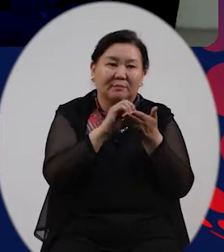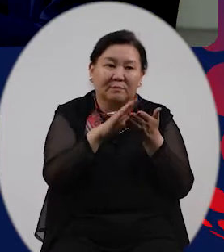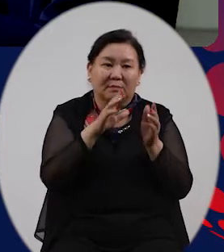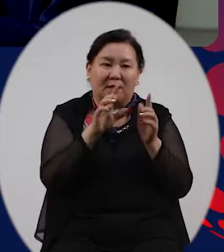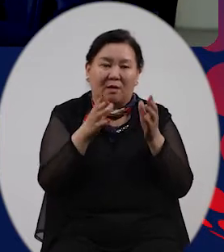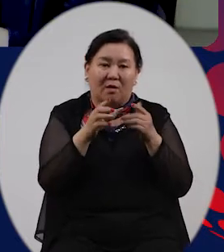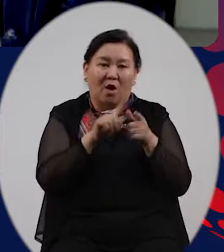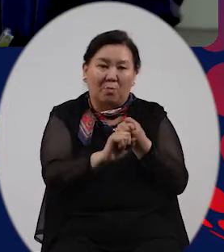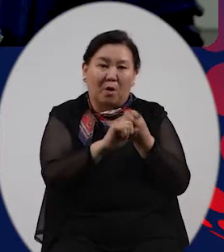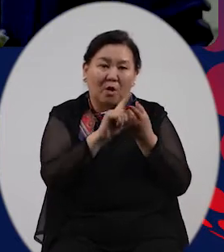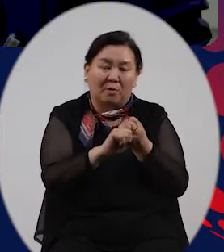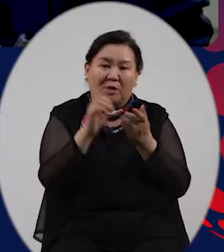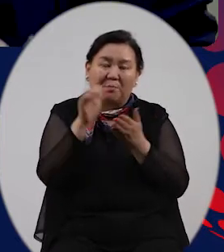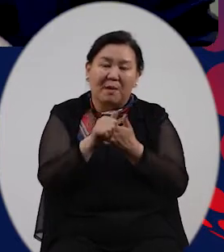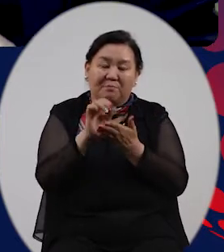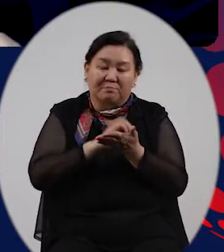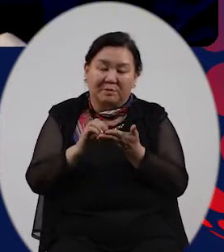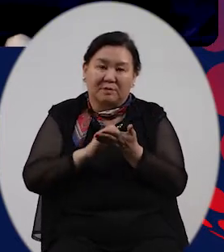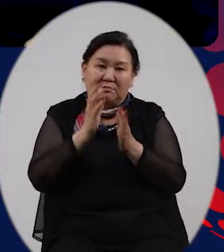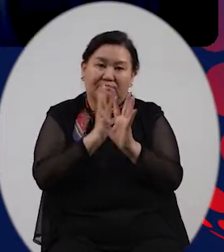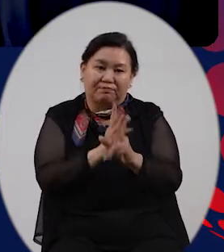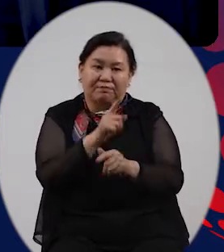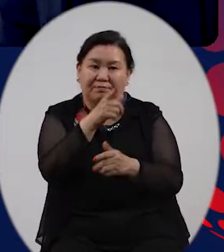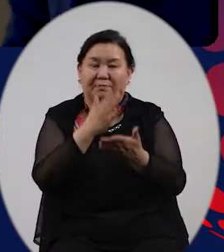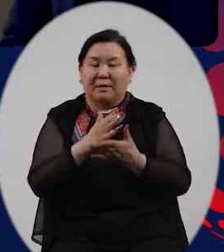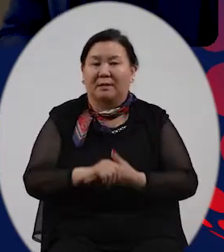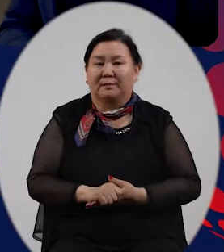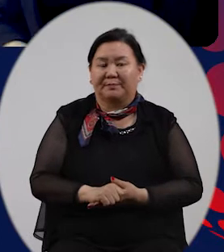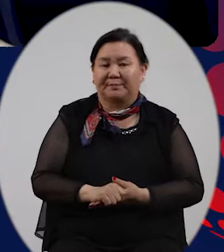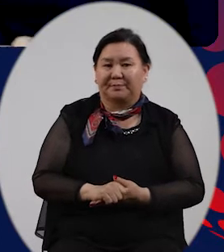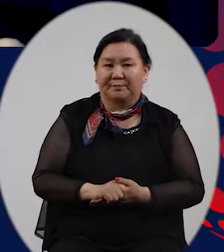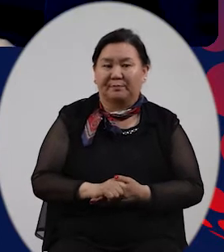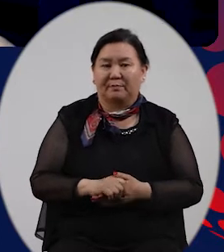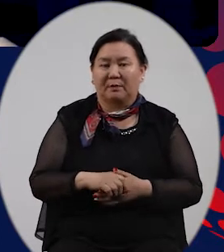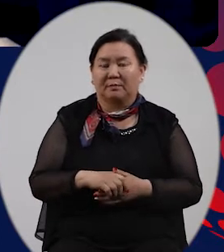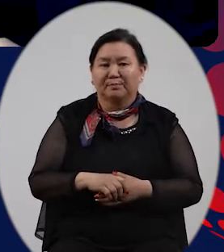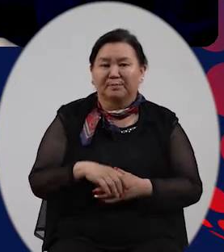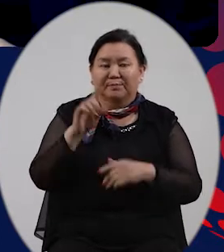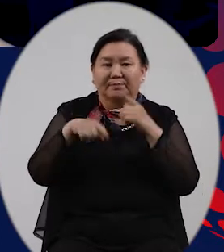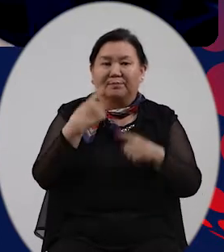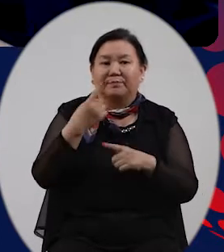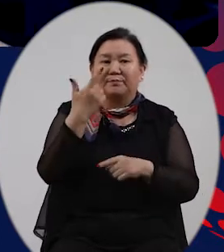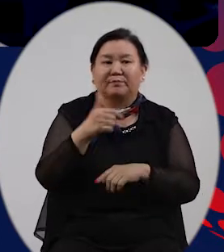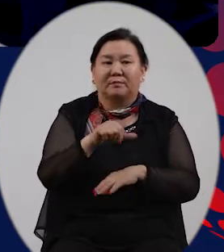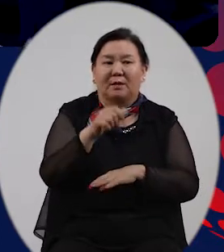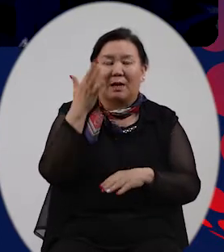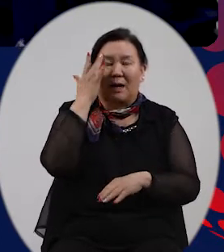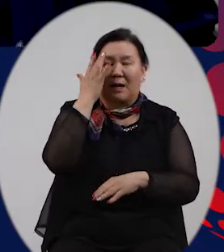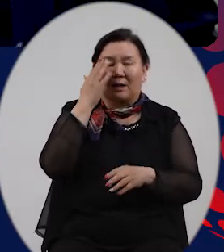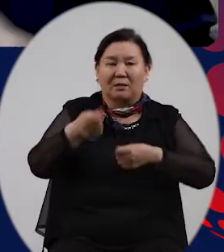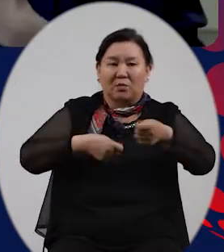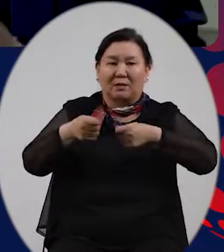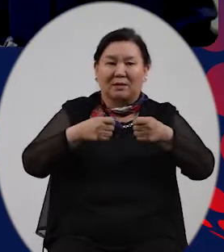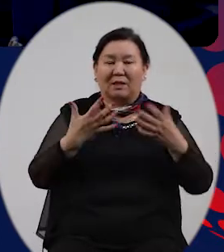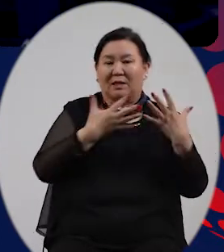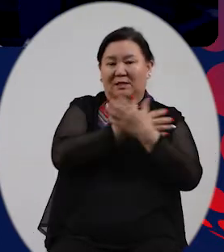холбоотой баримтчгүүд нь бол ямар баримтчгүүд байх вэ гэдэг тал дээр энэ дээр бол байж гин. За энийг бол товч дуртай явъя. Хамгийн түрүүнд бол гадаад худалдааны гэрээ